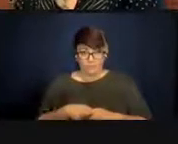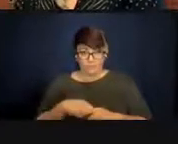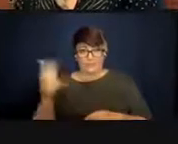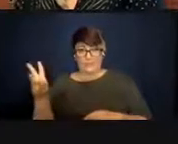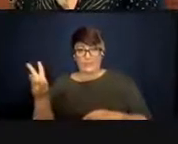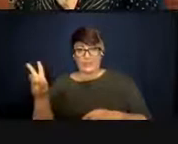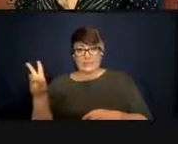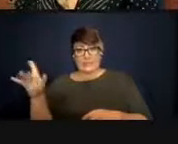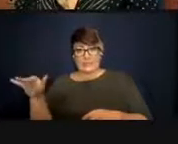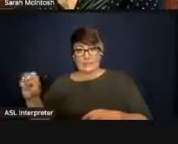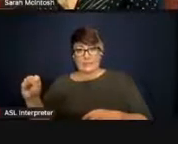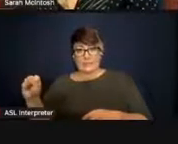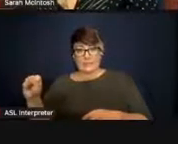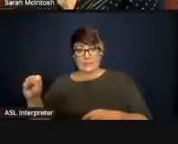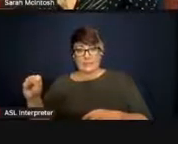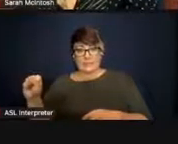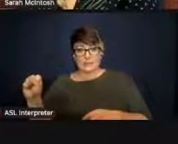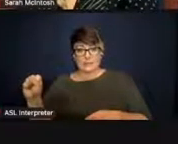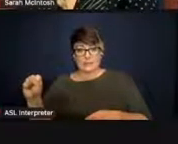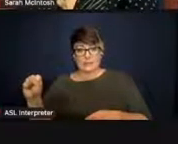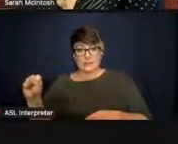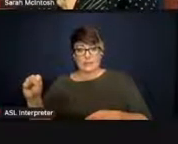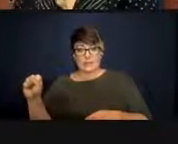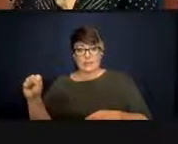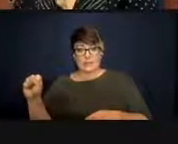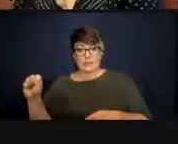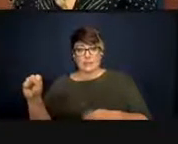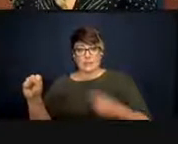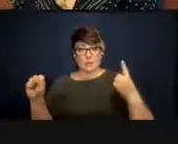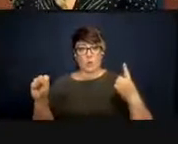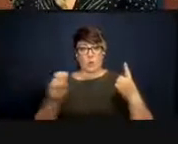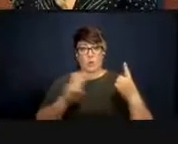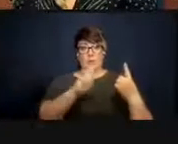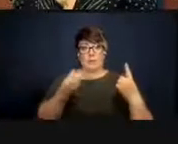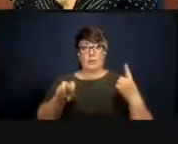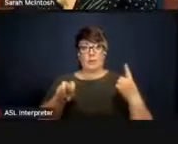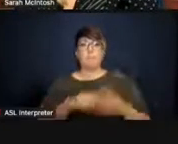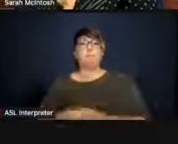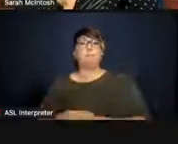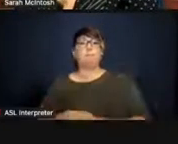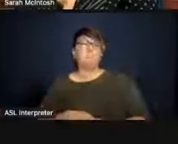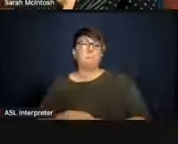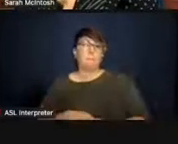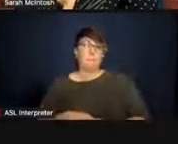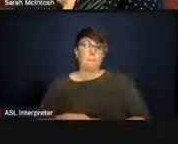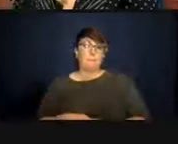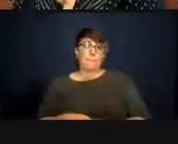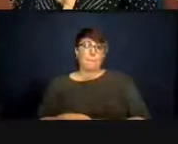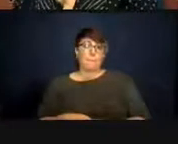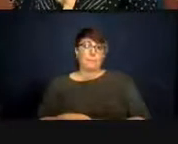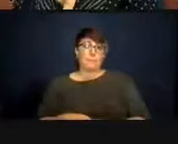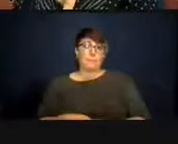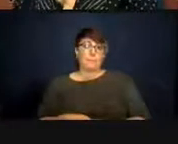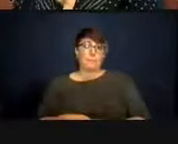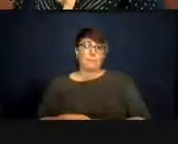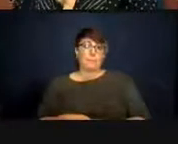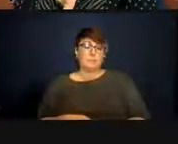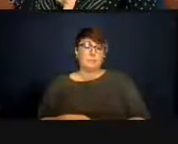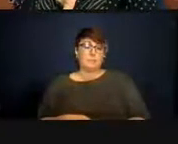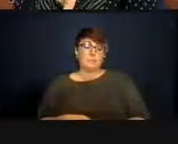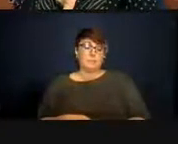hawakubali, kwa hivyo tumepata ndio sita na mtu mmoja hapigi kura.